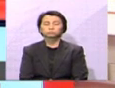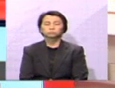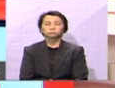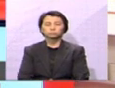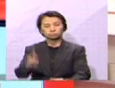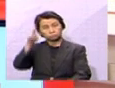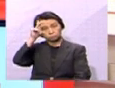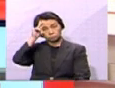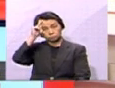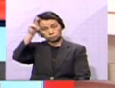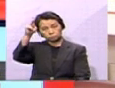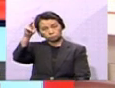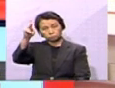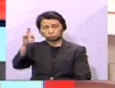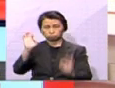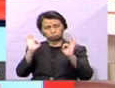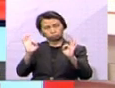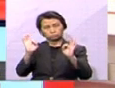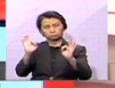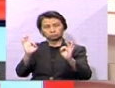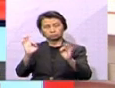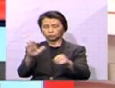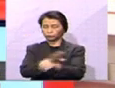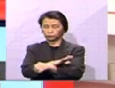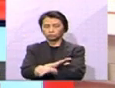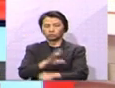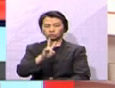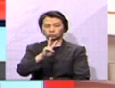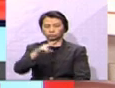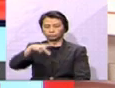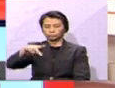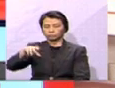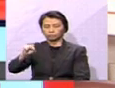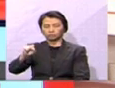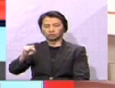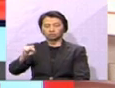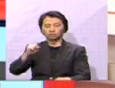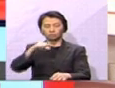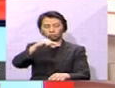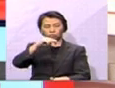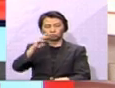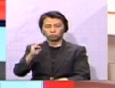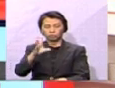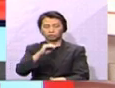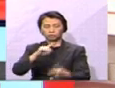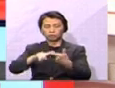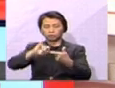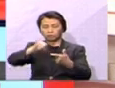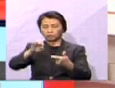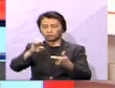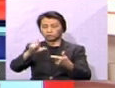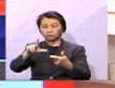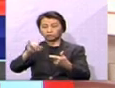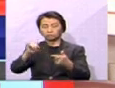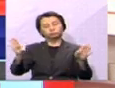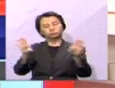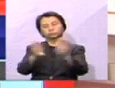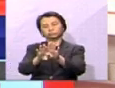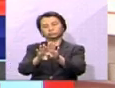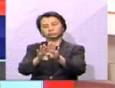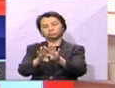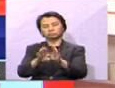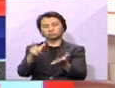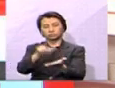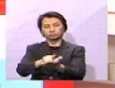di Kelantan keadaan pulih sepenuhnya dua PPS masing-masing di gua musang dan jeli ditutup tengah hari tadi laporan